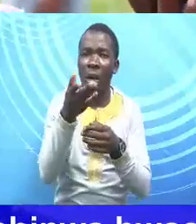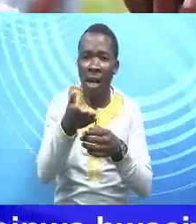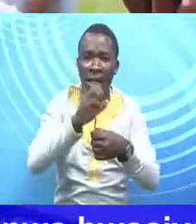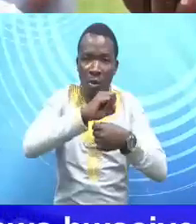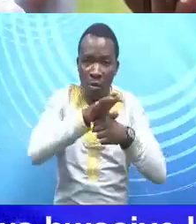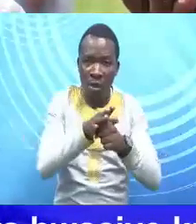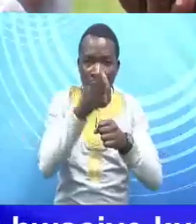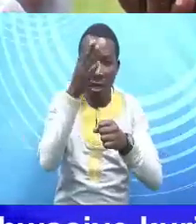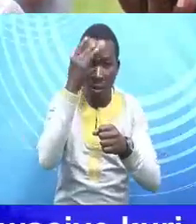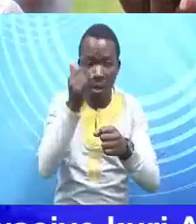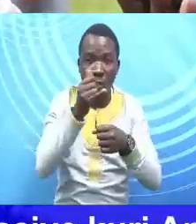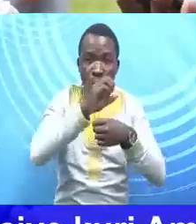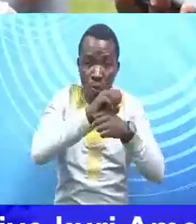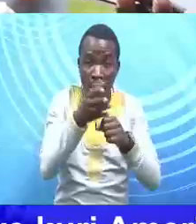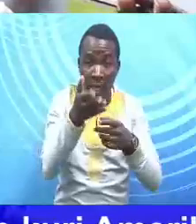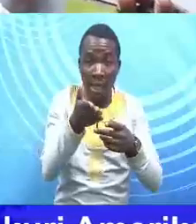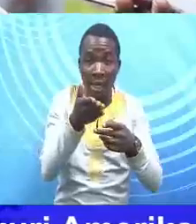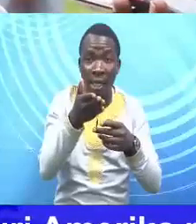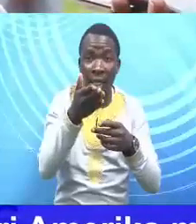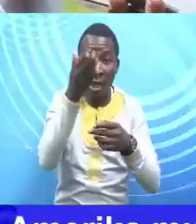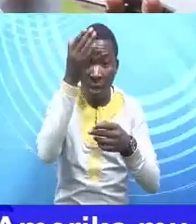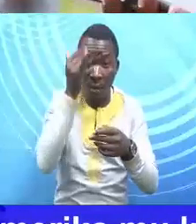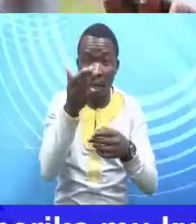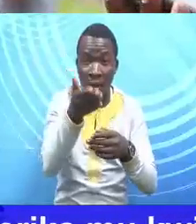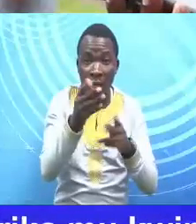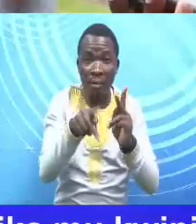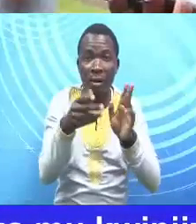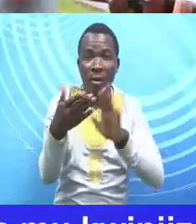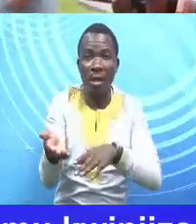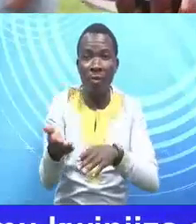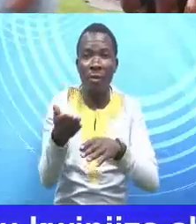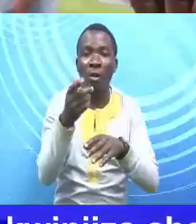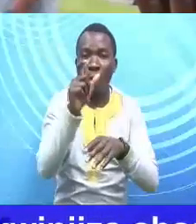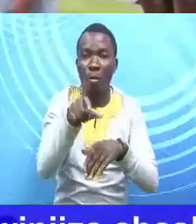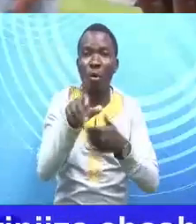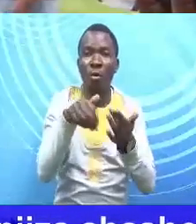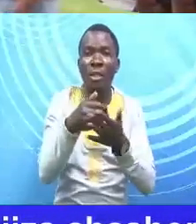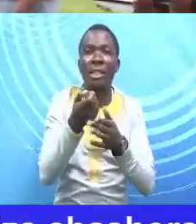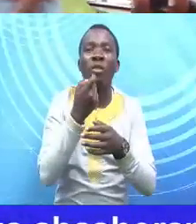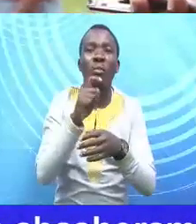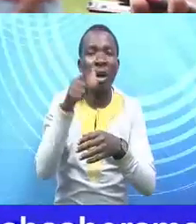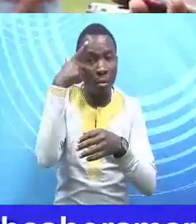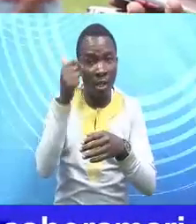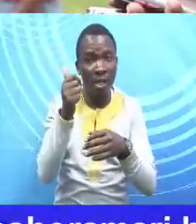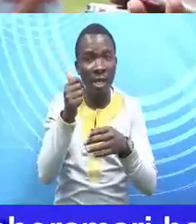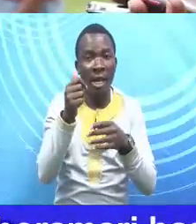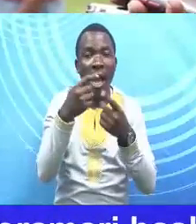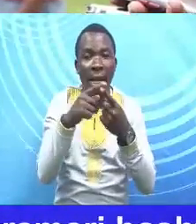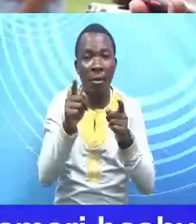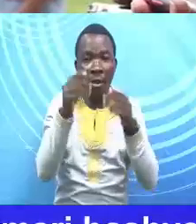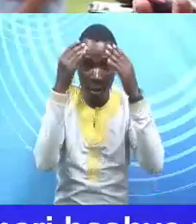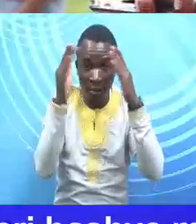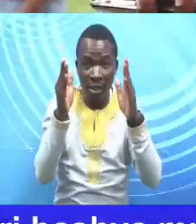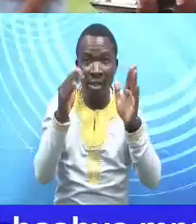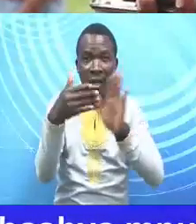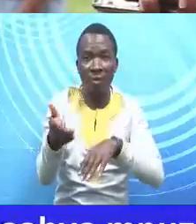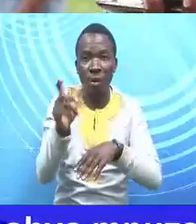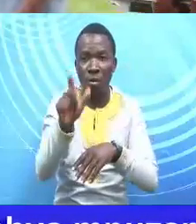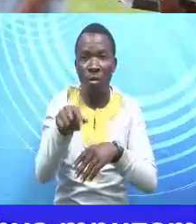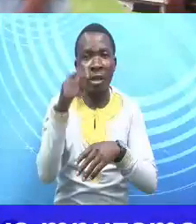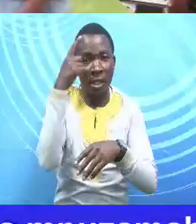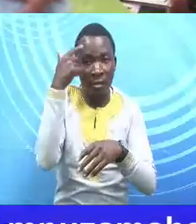Birahari umuntu wese agomba kumenya ko ihari ubwo uvuga ko idahari nyine nayo irwara cyangwa se agakoresha ubwo ntazi abimenya. Nyuma yo kuva aha ngaha nyine ubwo tumenye